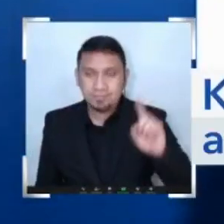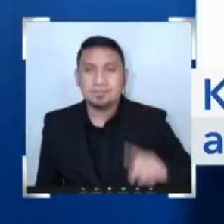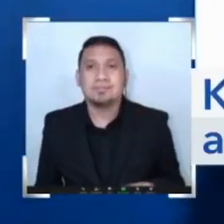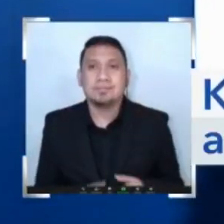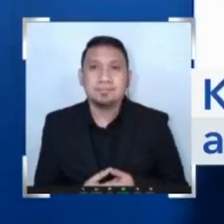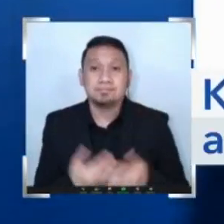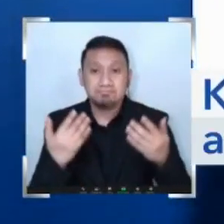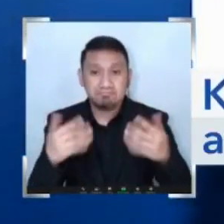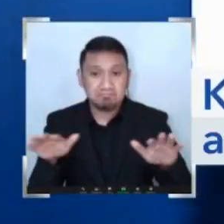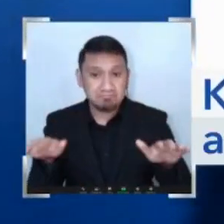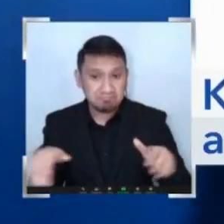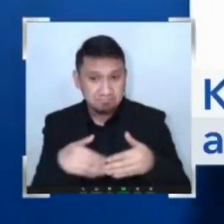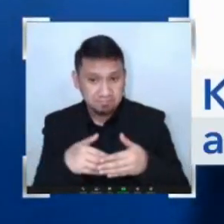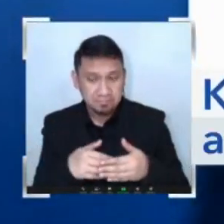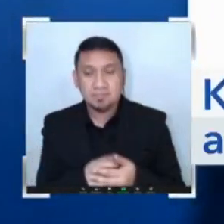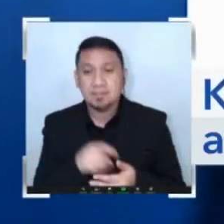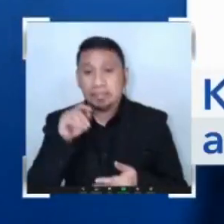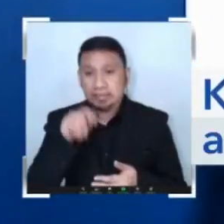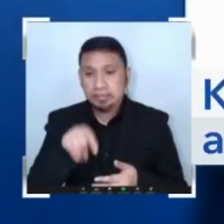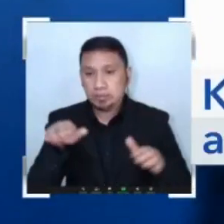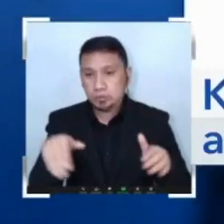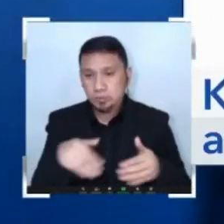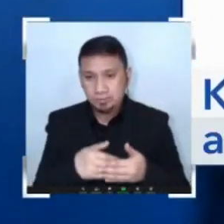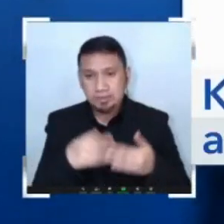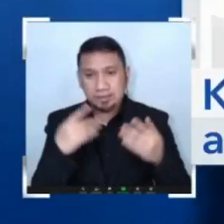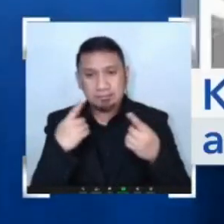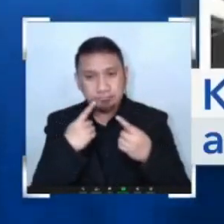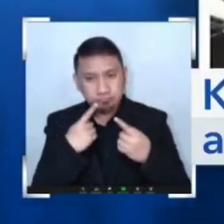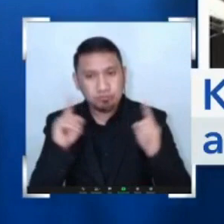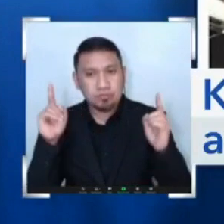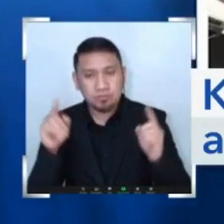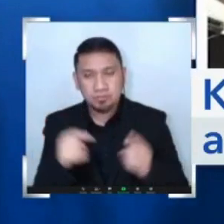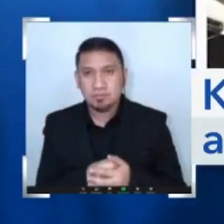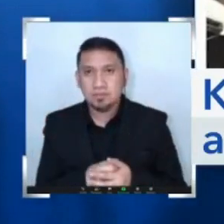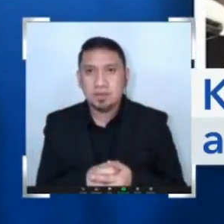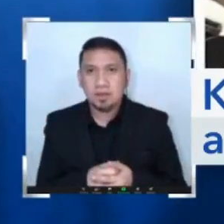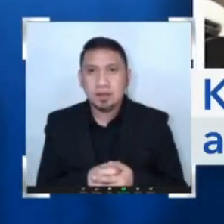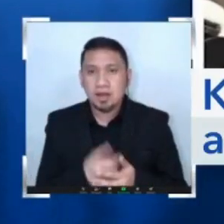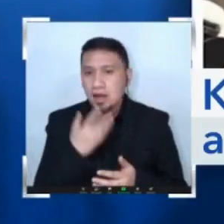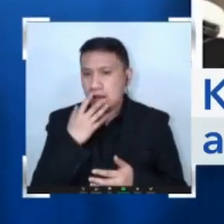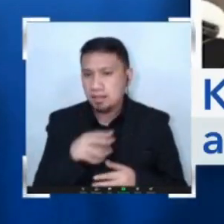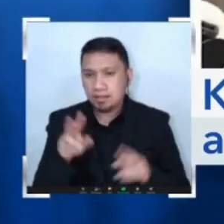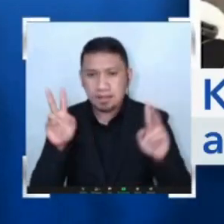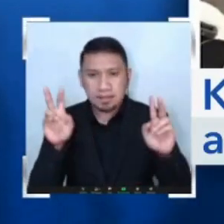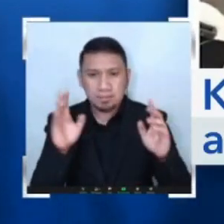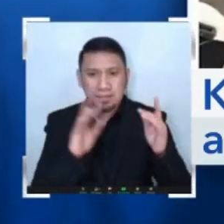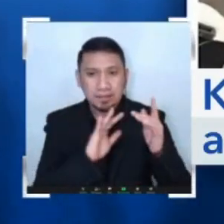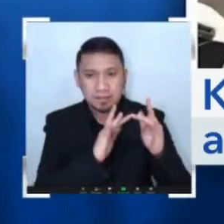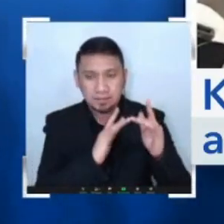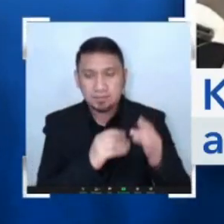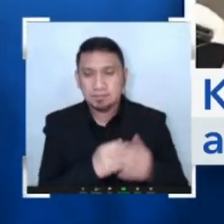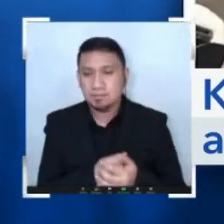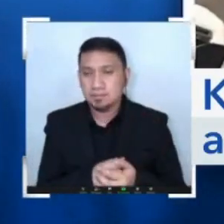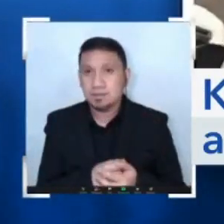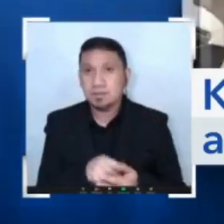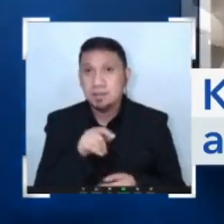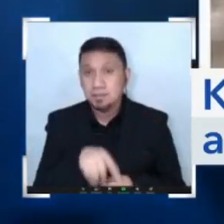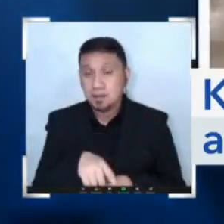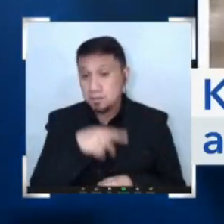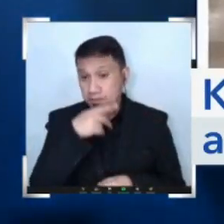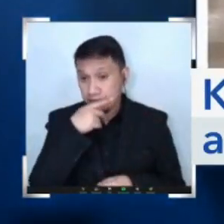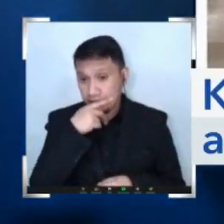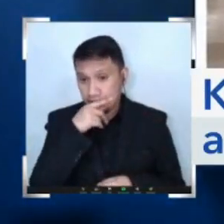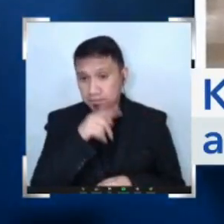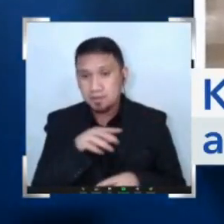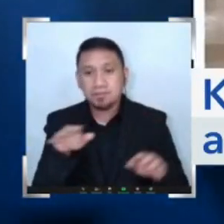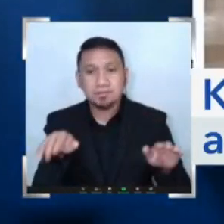Ang tinagurang wedding of the century, mainit na pinag-usapan online. Ayon sa kanilang agencies, pribado ang wedding ceremony ng Bin